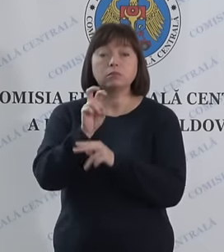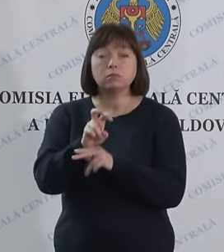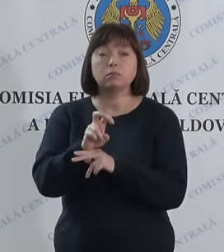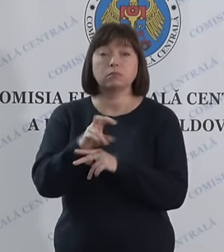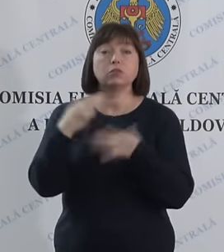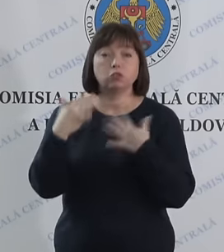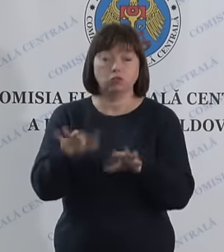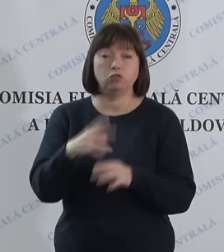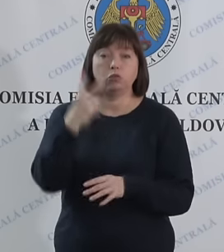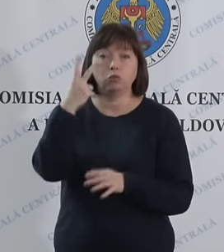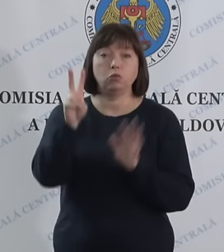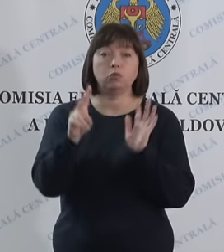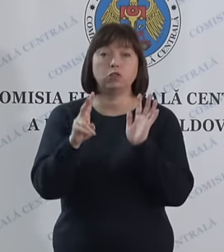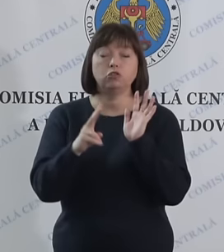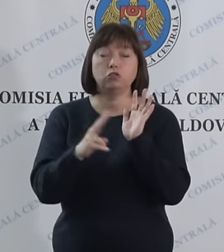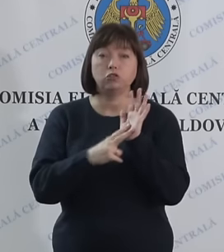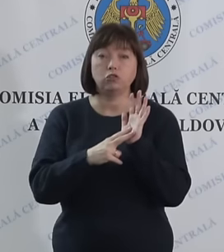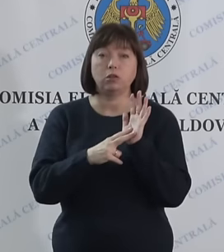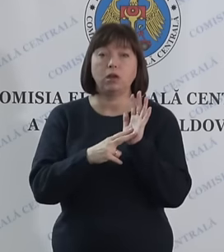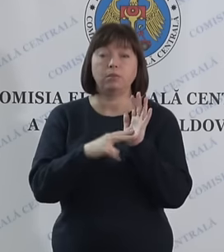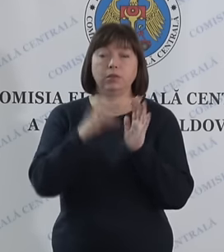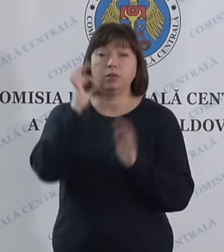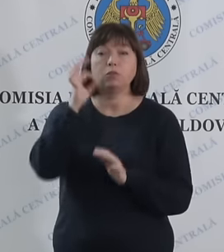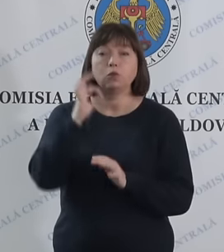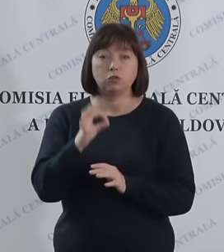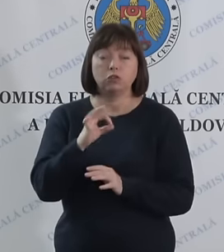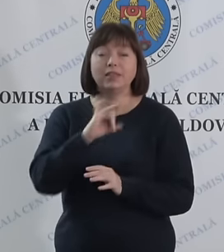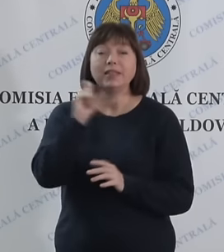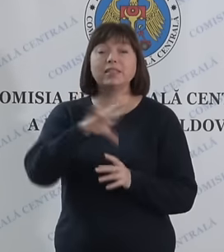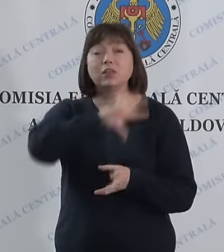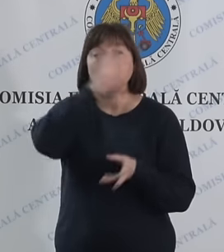deja 27 de alegători din cei